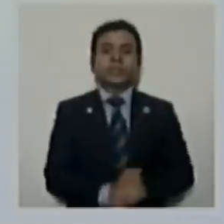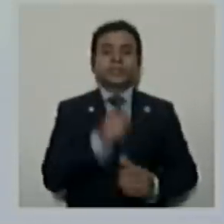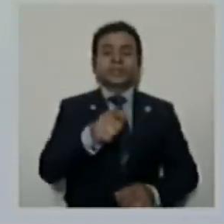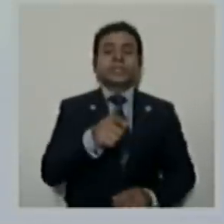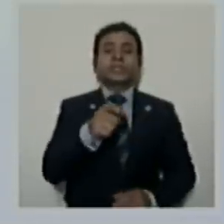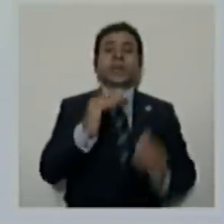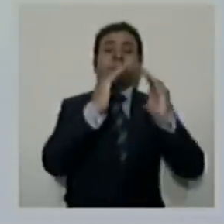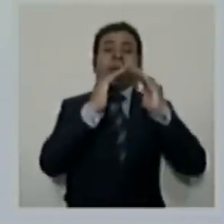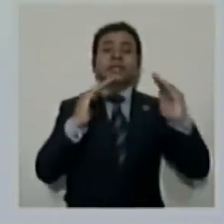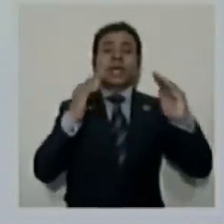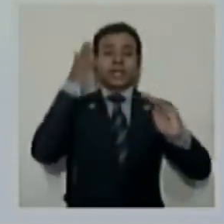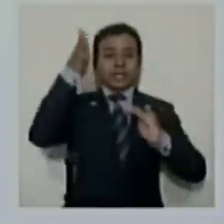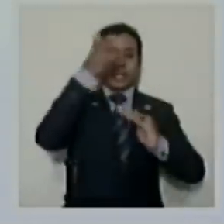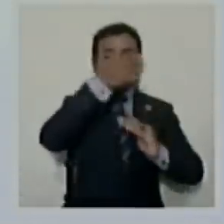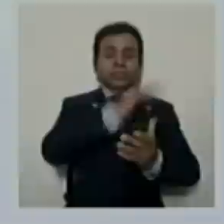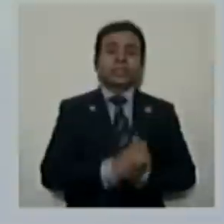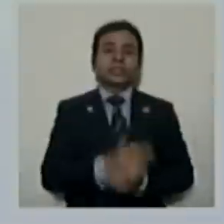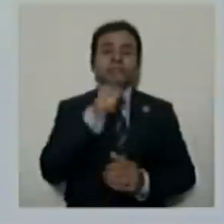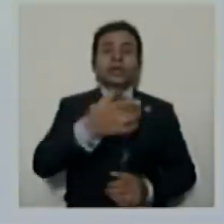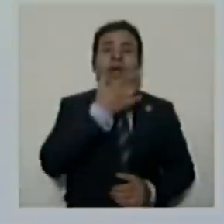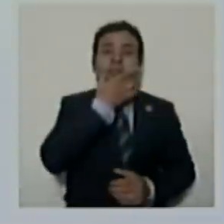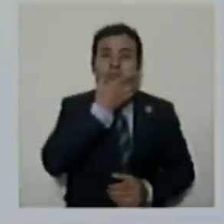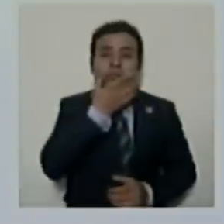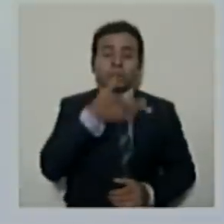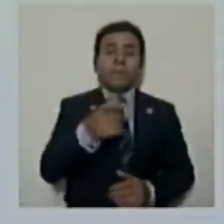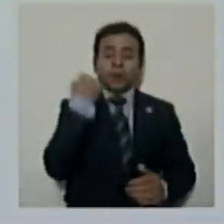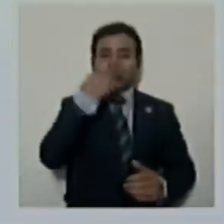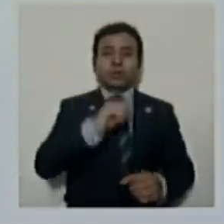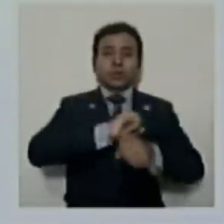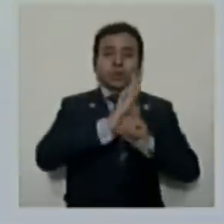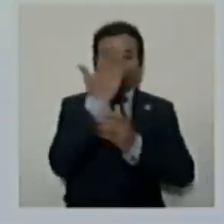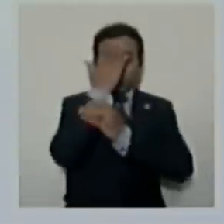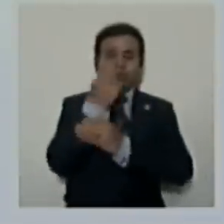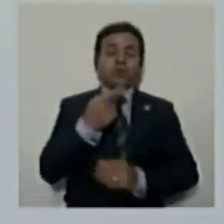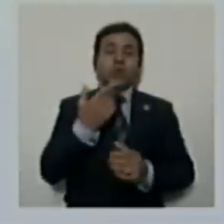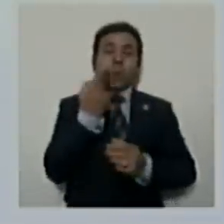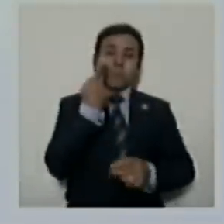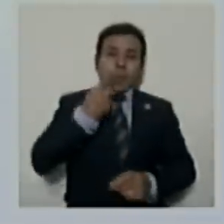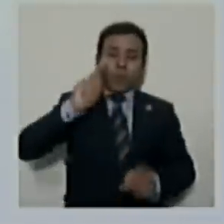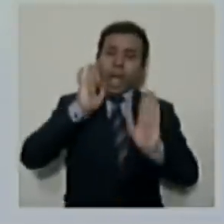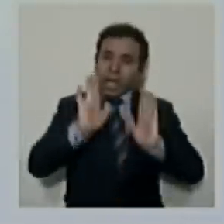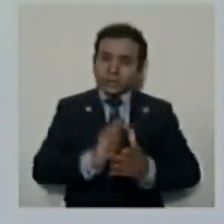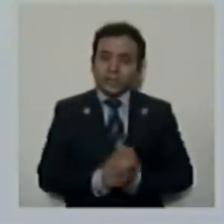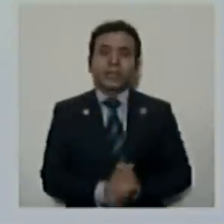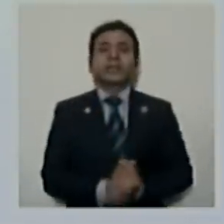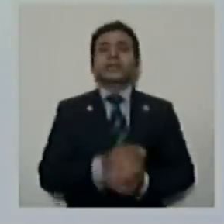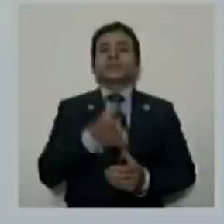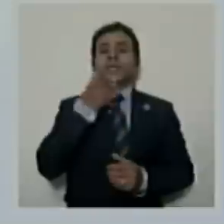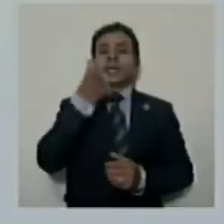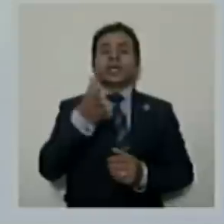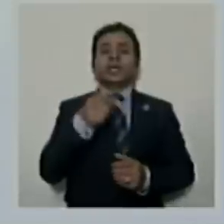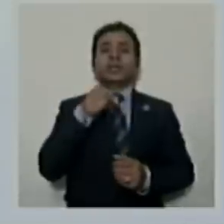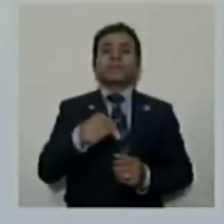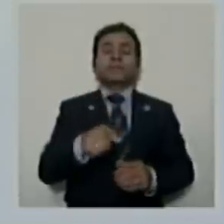আমরা প্রায়োরিটি দিব বাসায় যেয়ে নমুনা সংগ্রহের ক্ষেত্রে। আমাদের যারা সিনিয়র সিটিজেন বা বয়স্ক ব্যক্তিদের